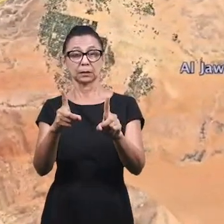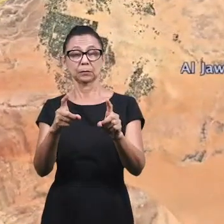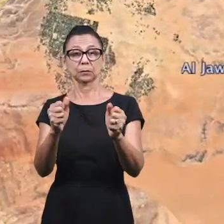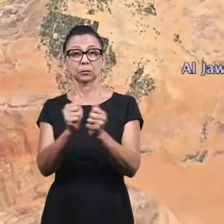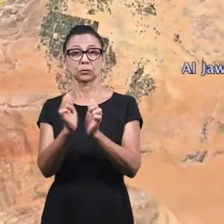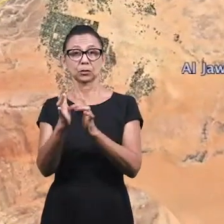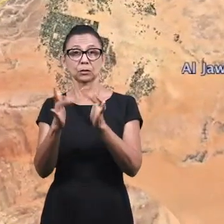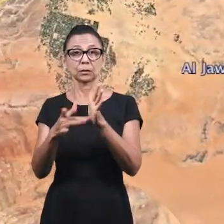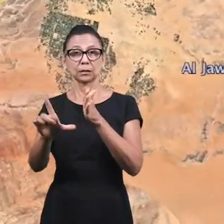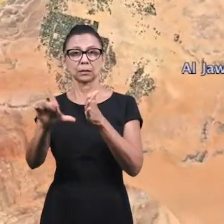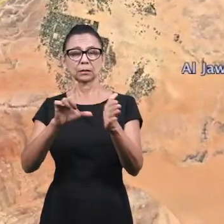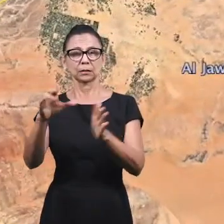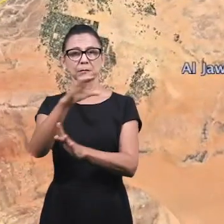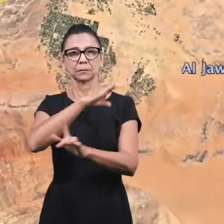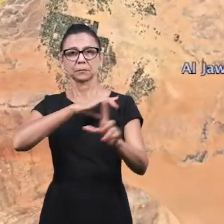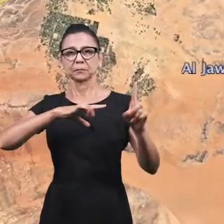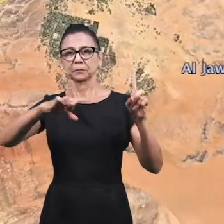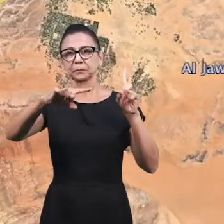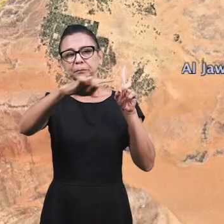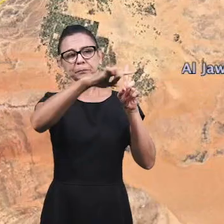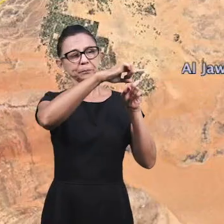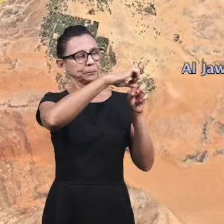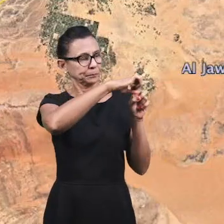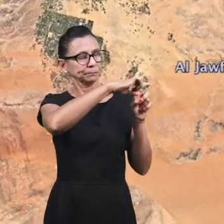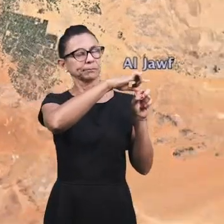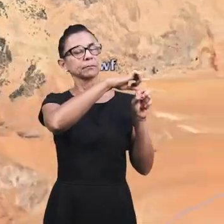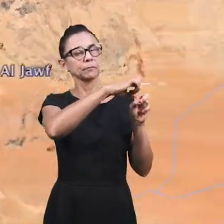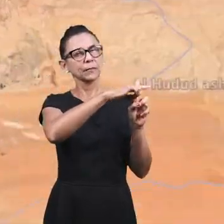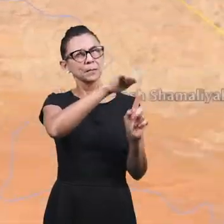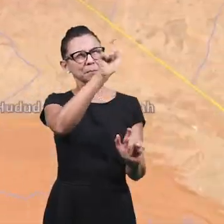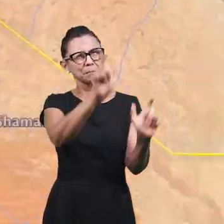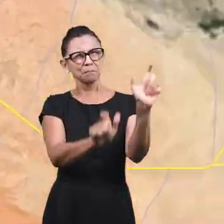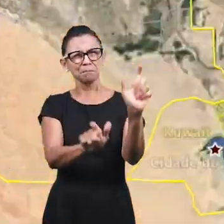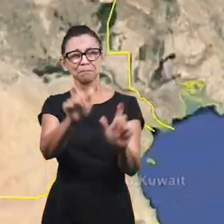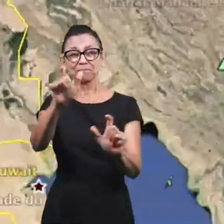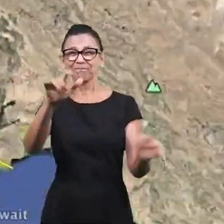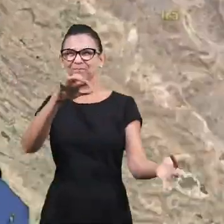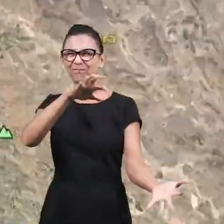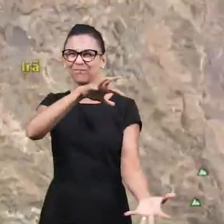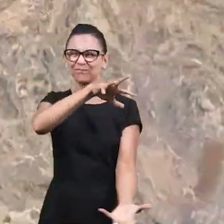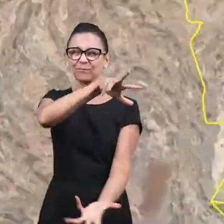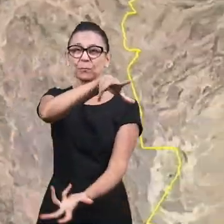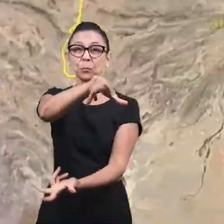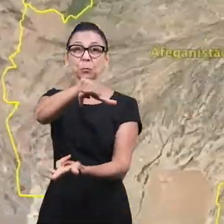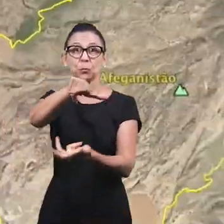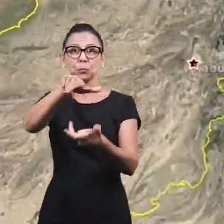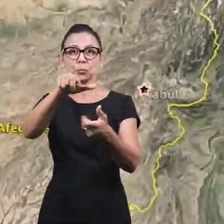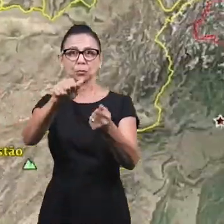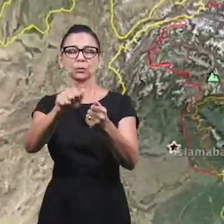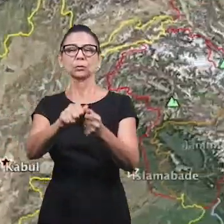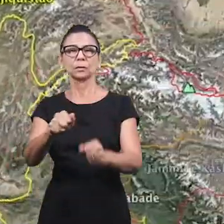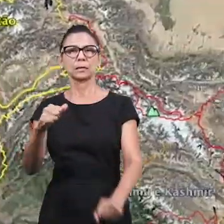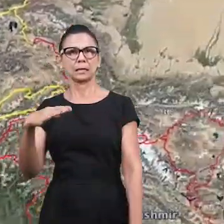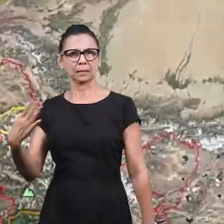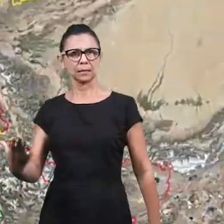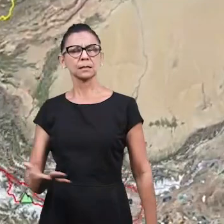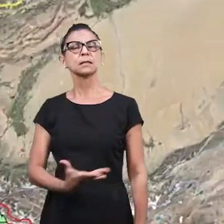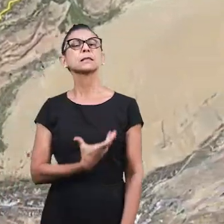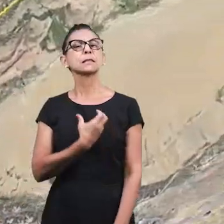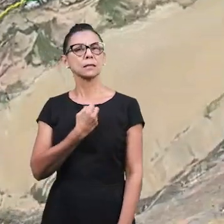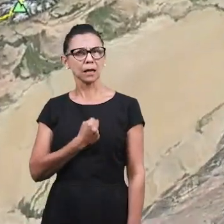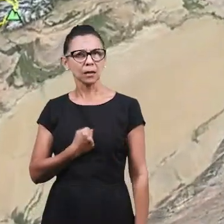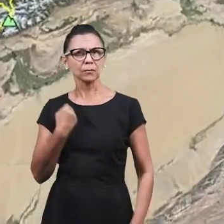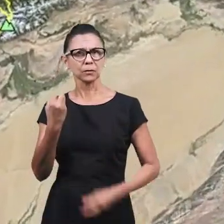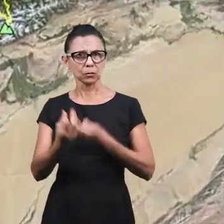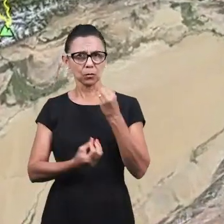Jésus à la veille de sa mort à la croix de Calvaire. Des personnes de toutes les parties du monde sont touchées